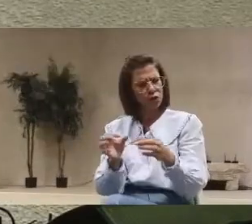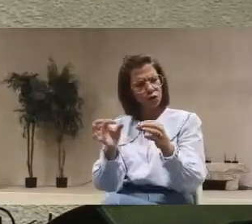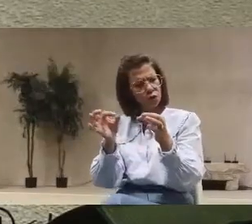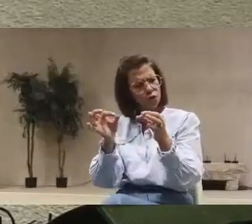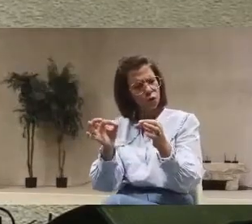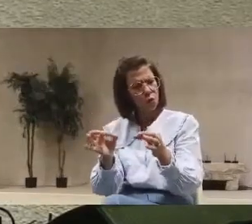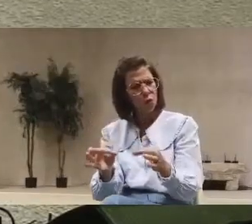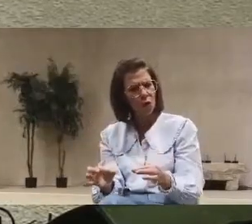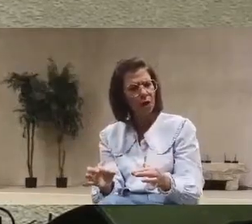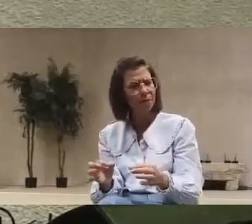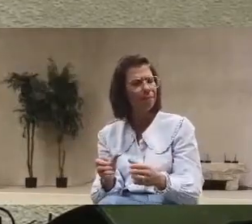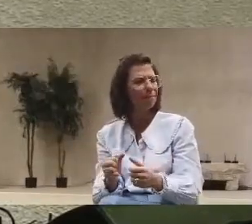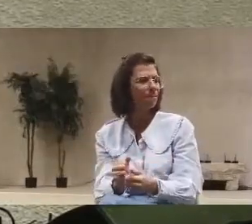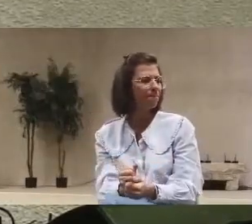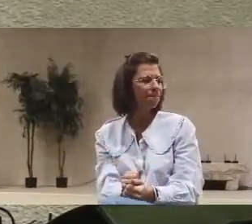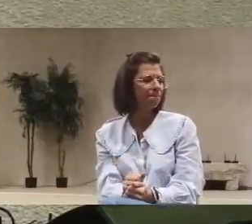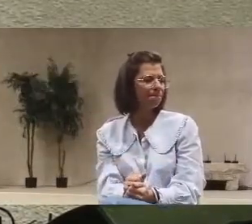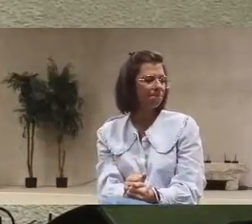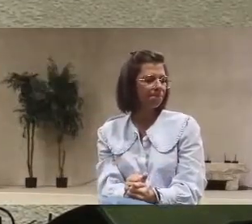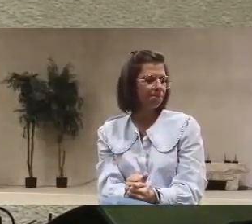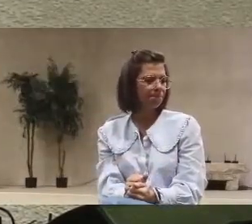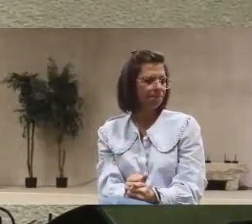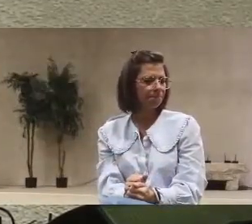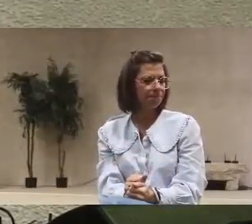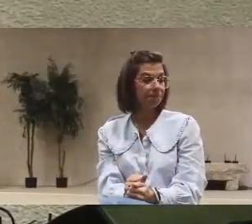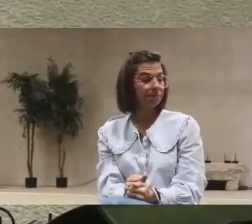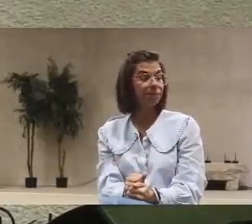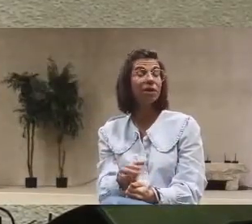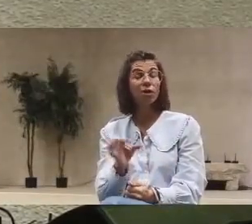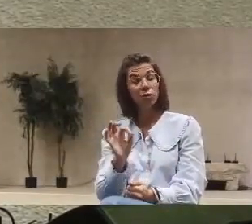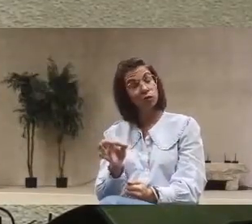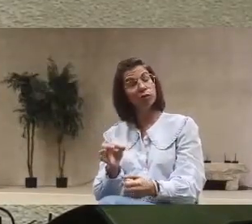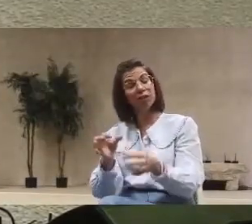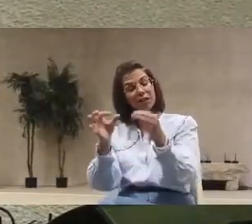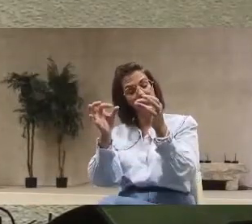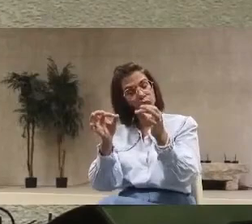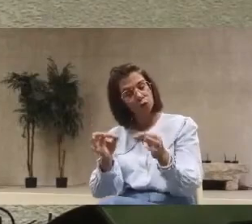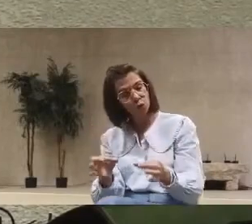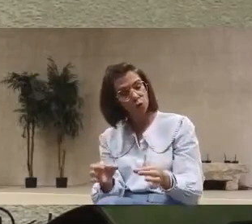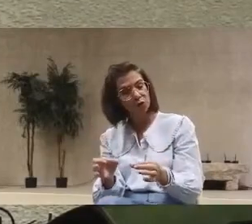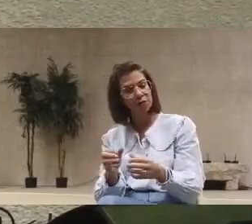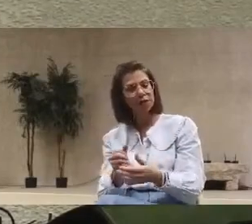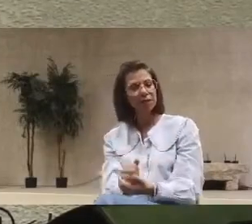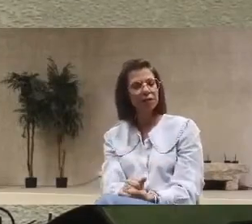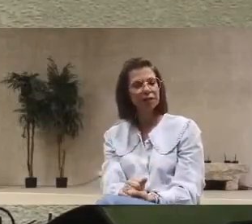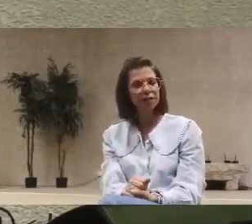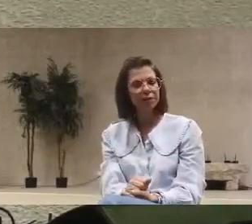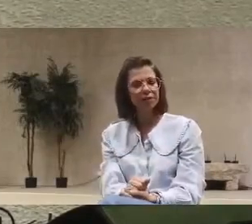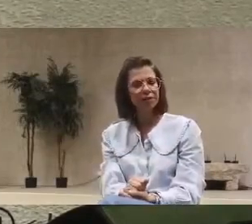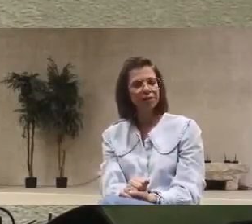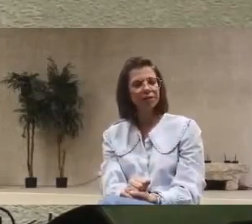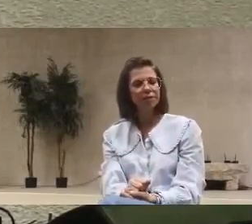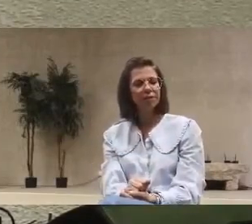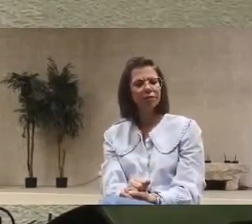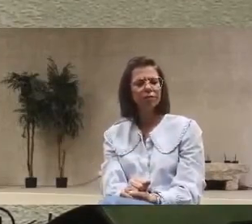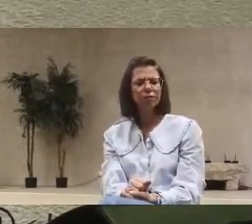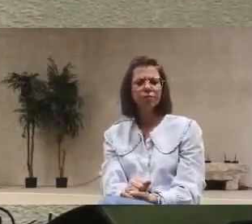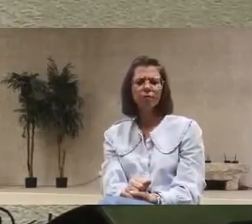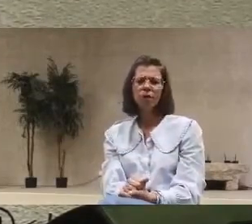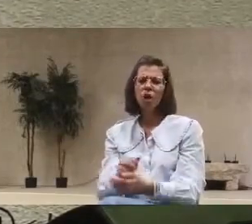Ce qui caractérise le royaume de Dieu, c'est la justice. Le royaume des ténèbres.